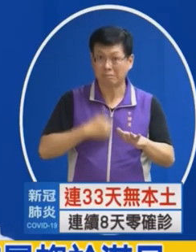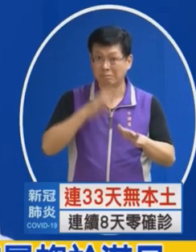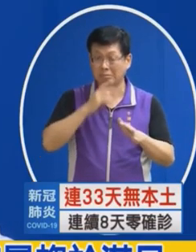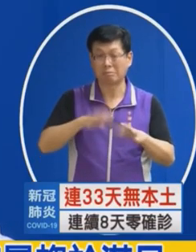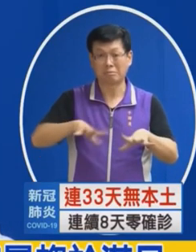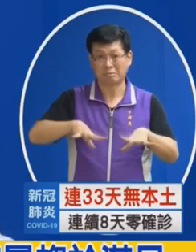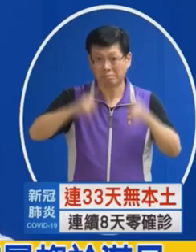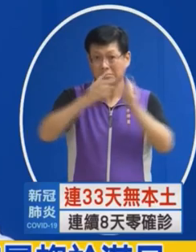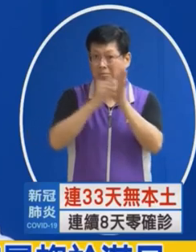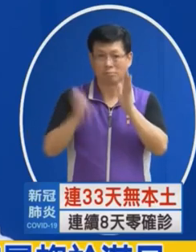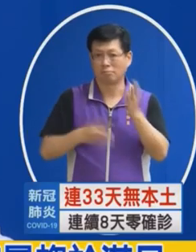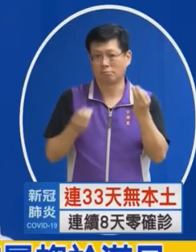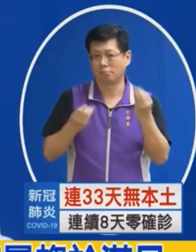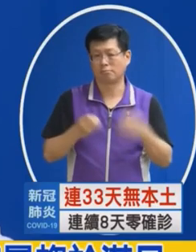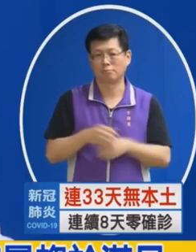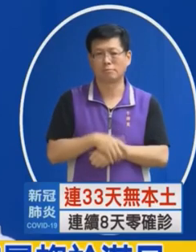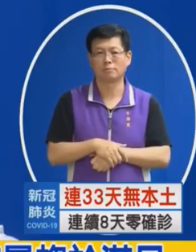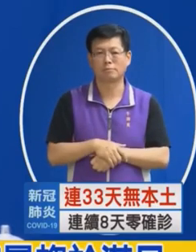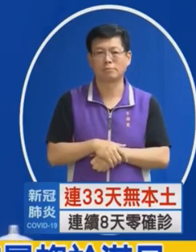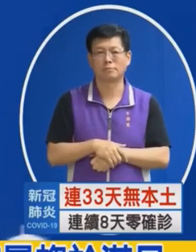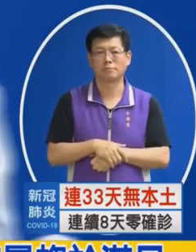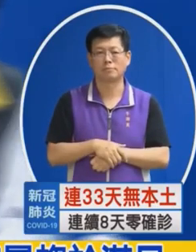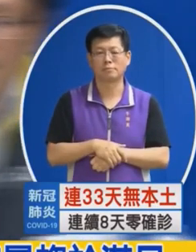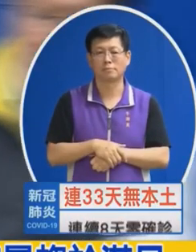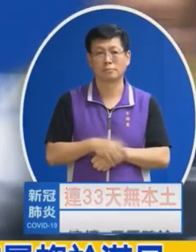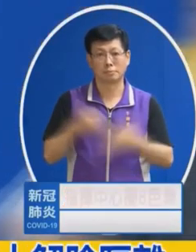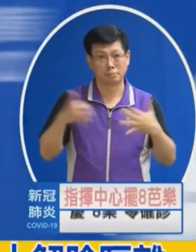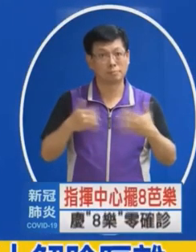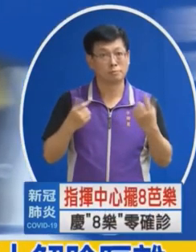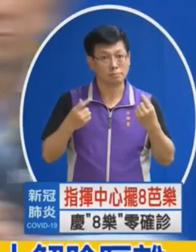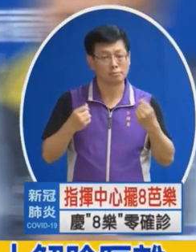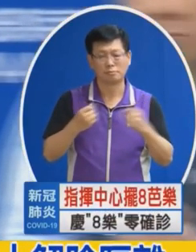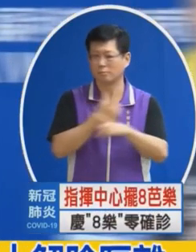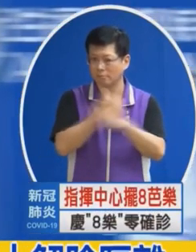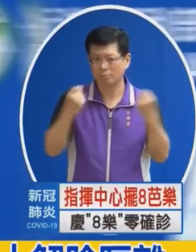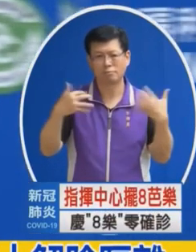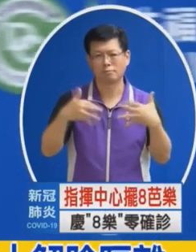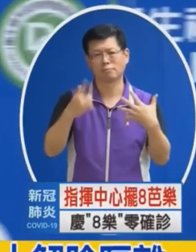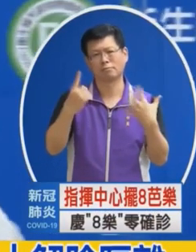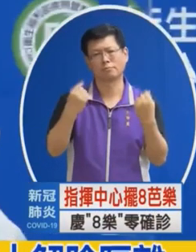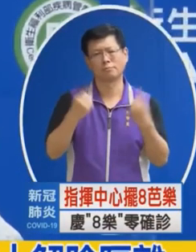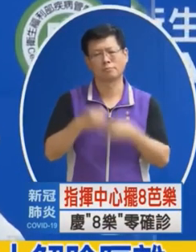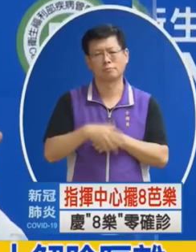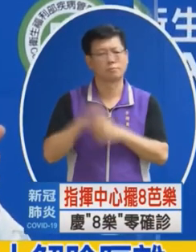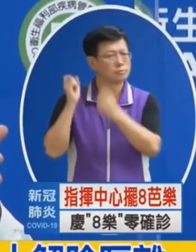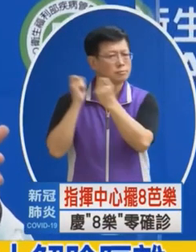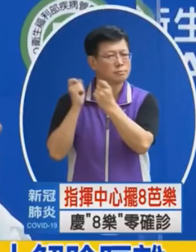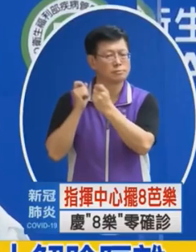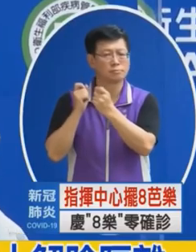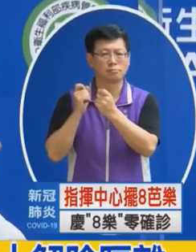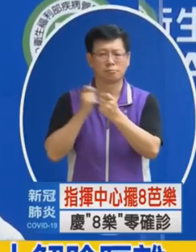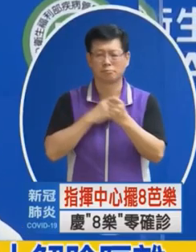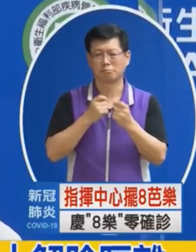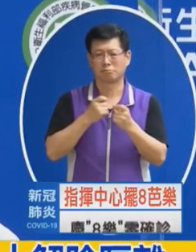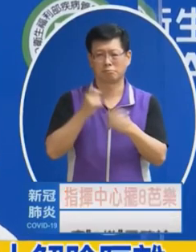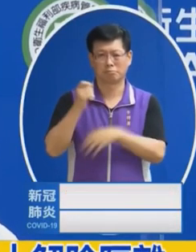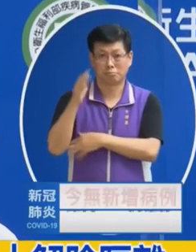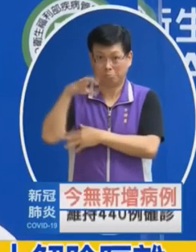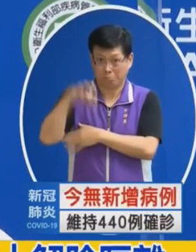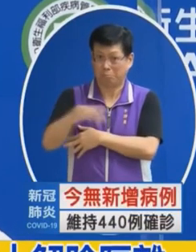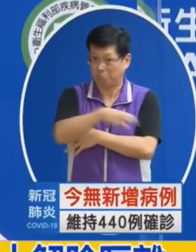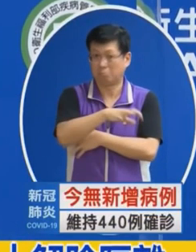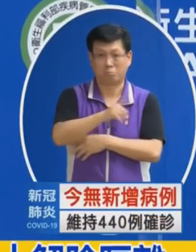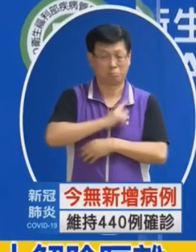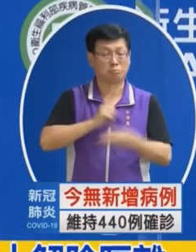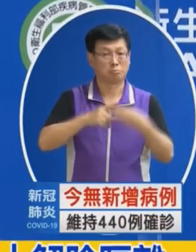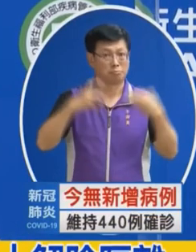要先解除。嘿， 好，这问题还是刚才统一的问题了哈，就近来已经各个部会就是他